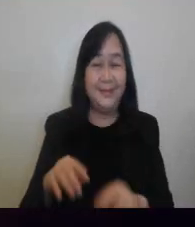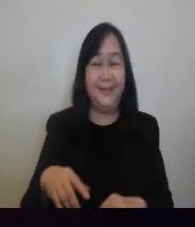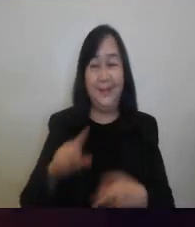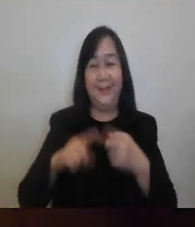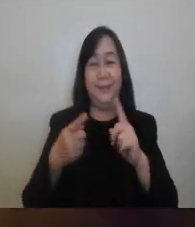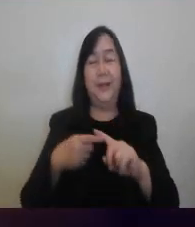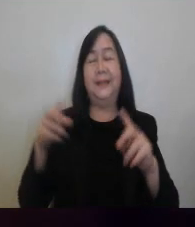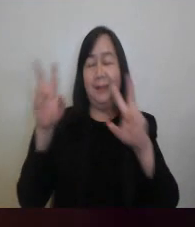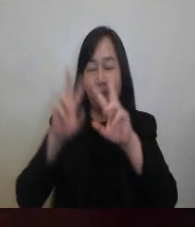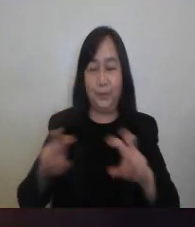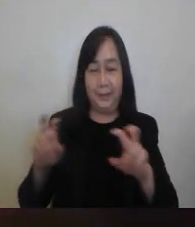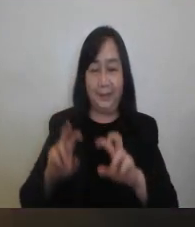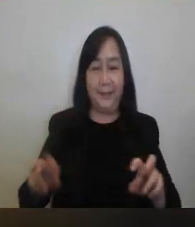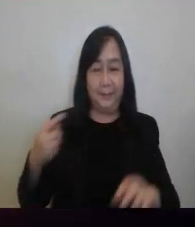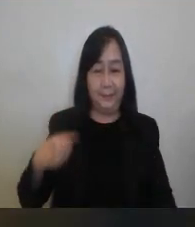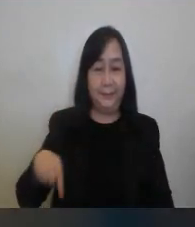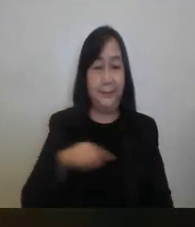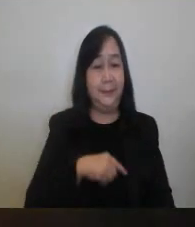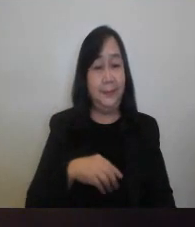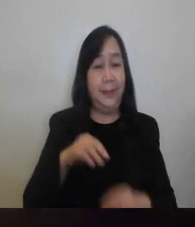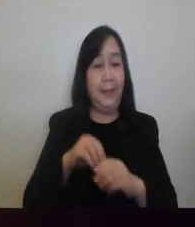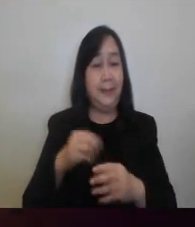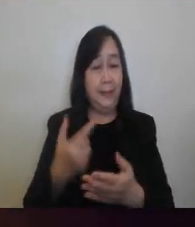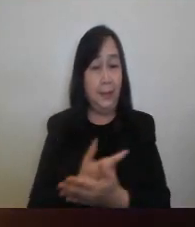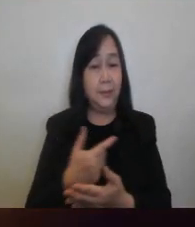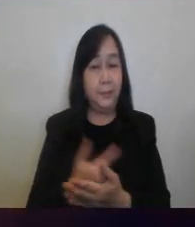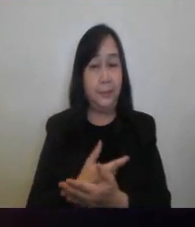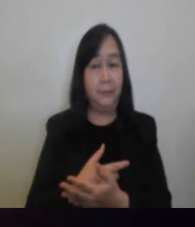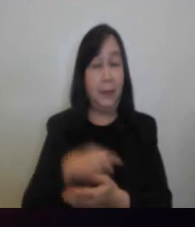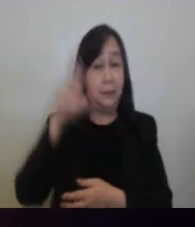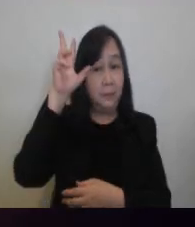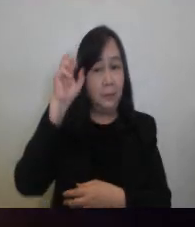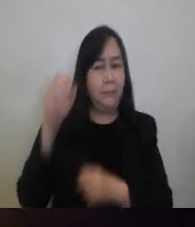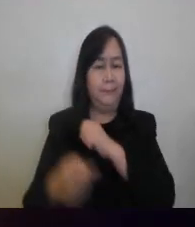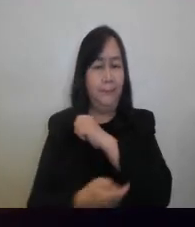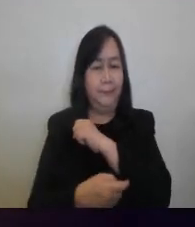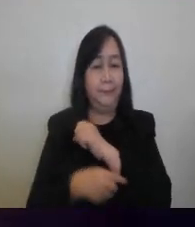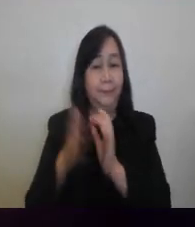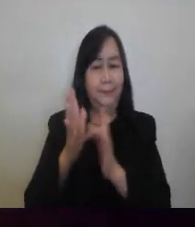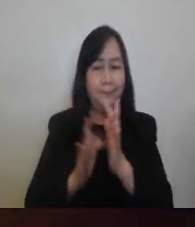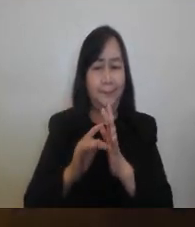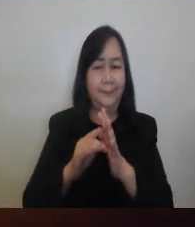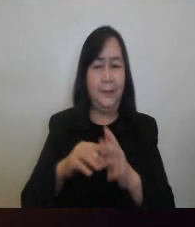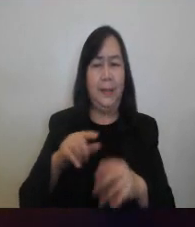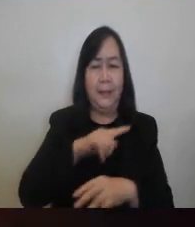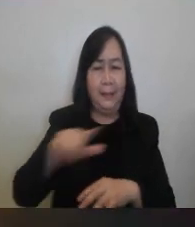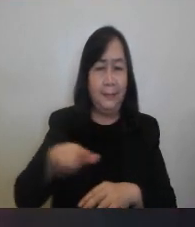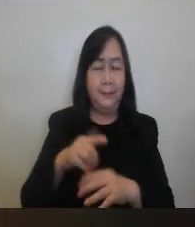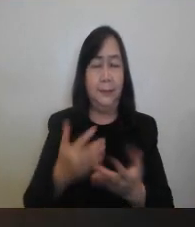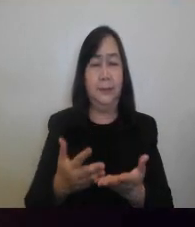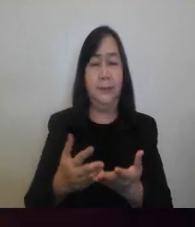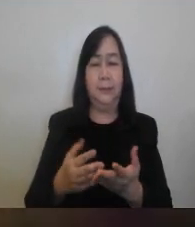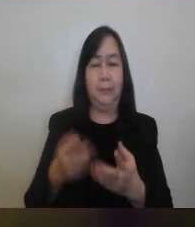Teka muna mga kapatid, magnilay muna tayo. Sa Ebanghelyo ngayon, tinukso ng Diablo si Jesus sa ilang.